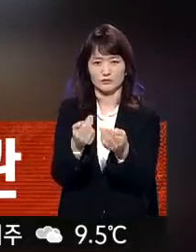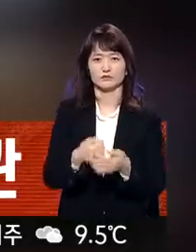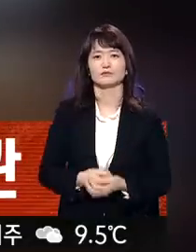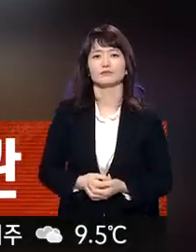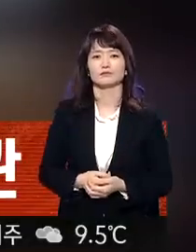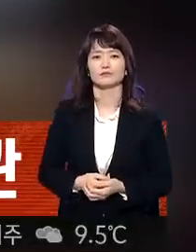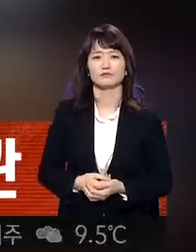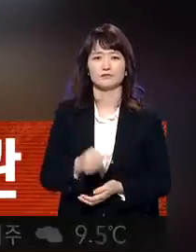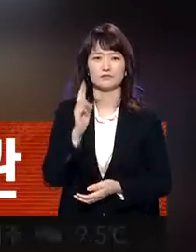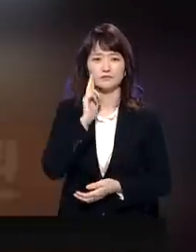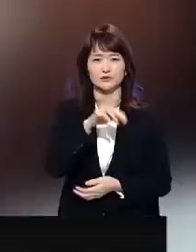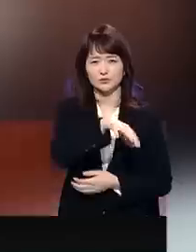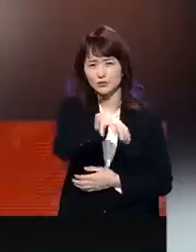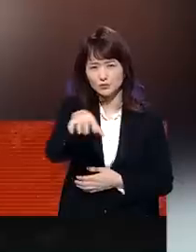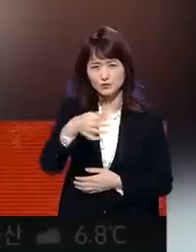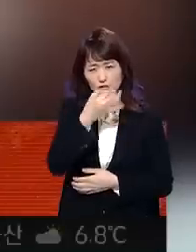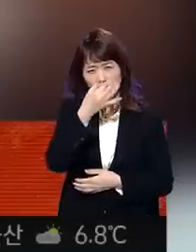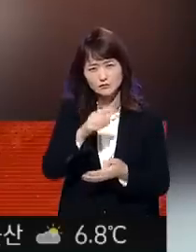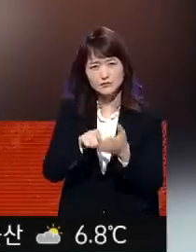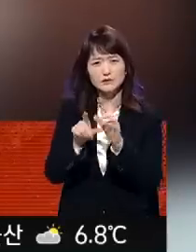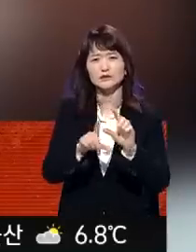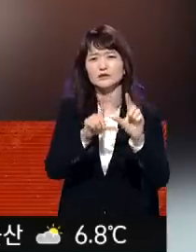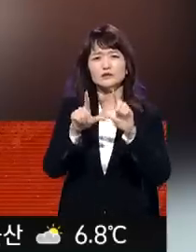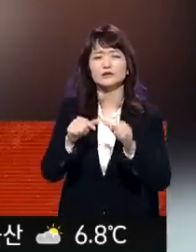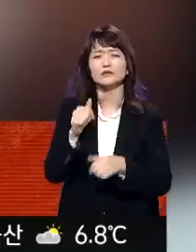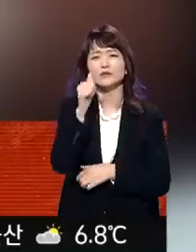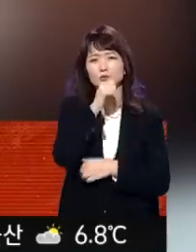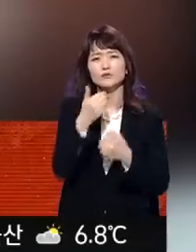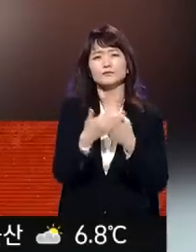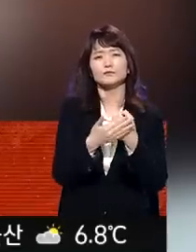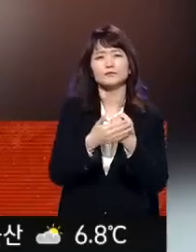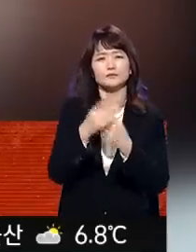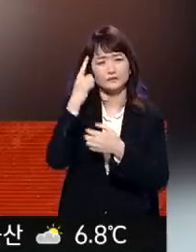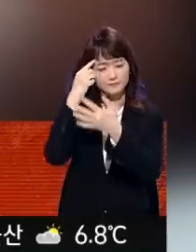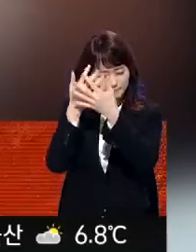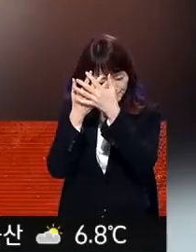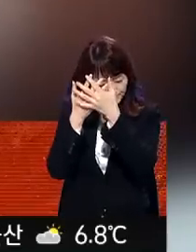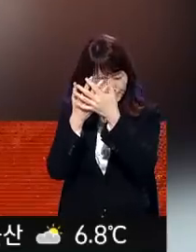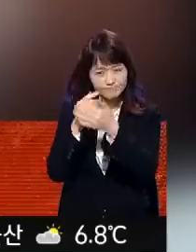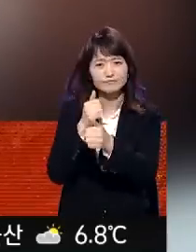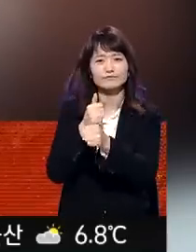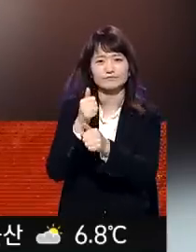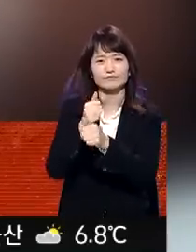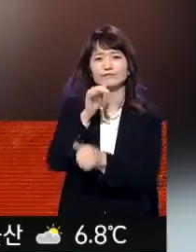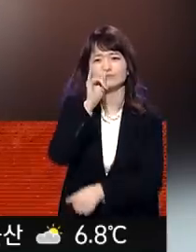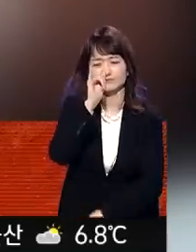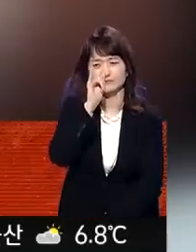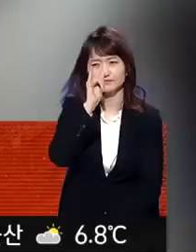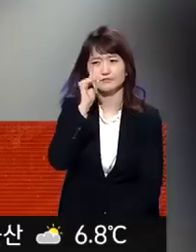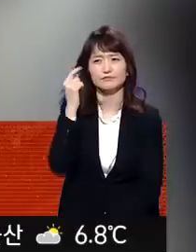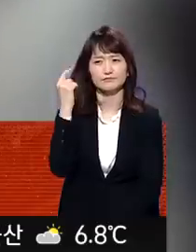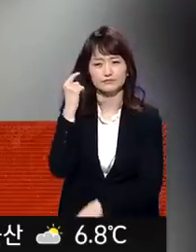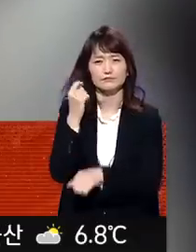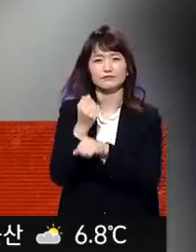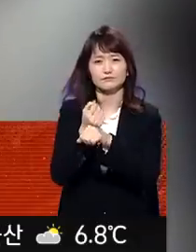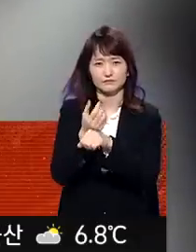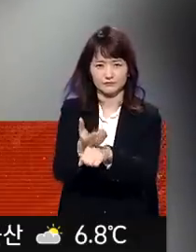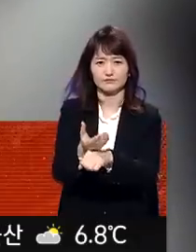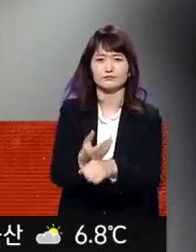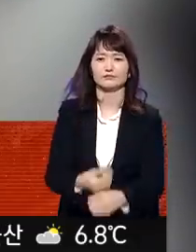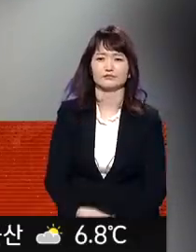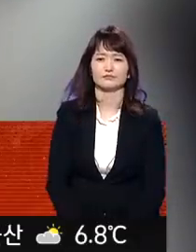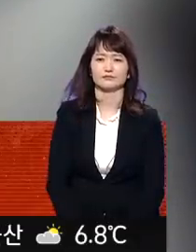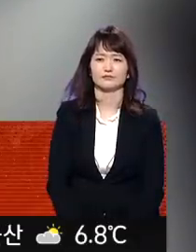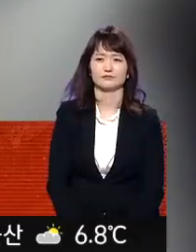참혹한 현장 속에 힘든 시간을 보내고 있었는데요. 고양이 덕분에 이 트라우마를 이겨낼 수 있을 것이다 라고 전했습니다.